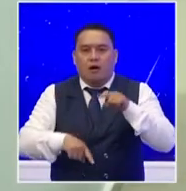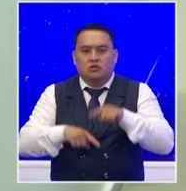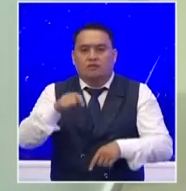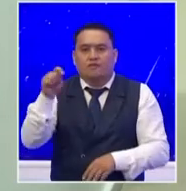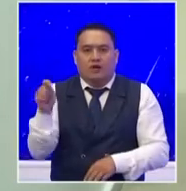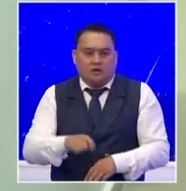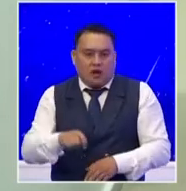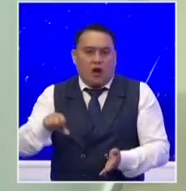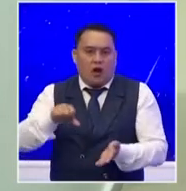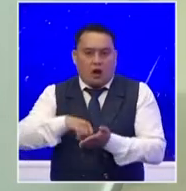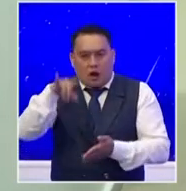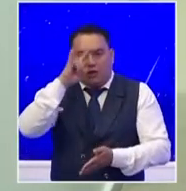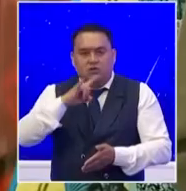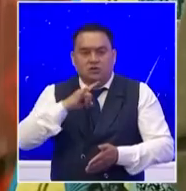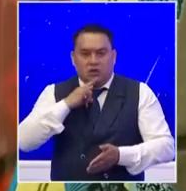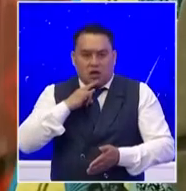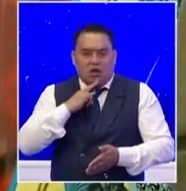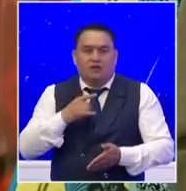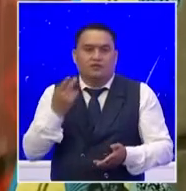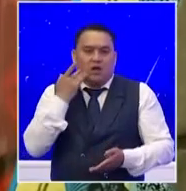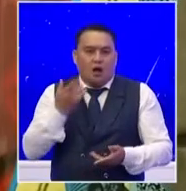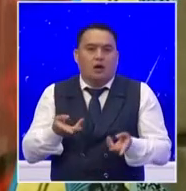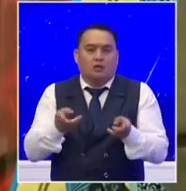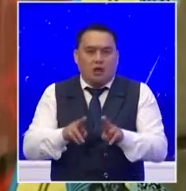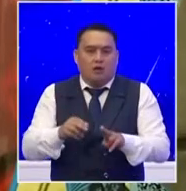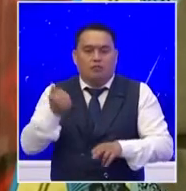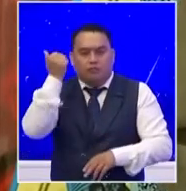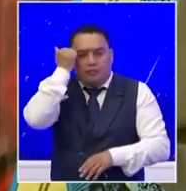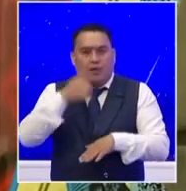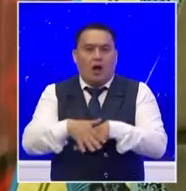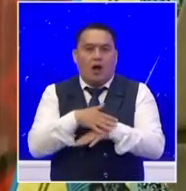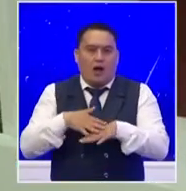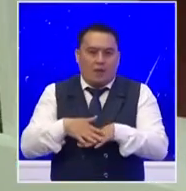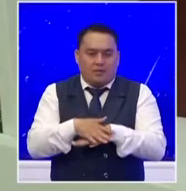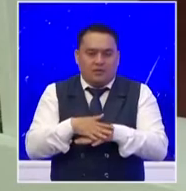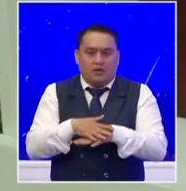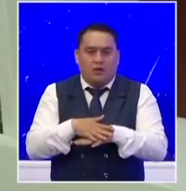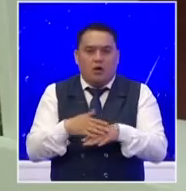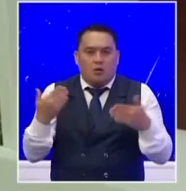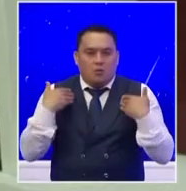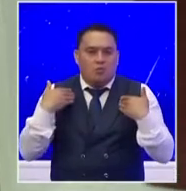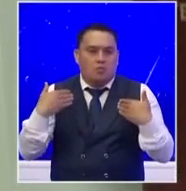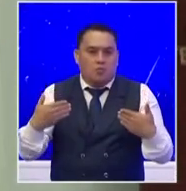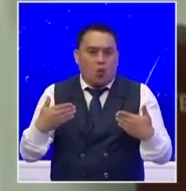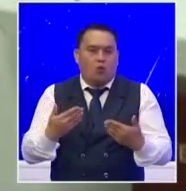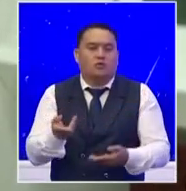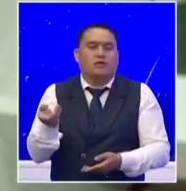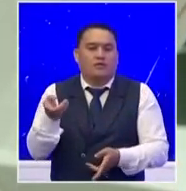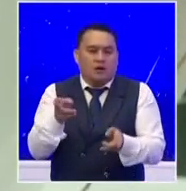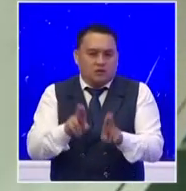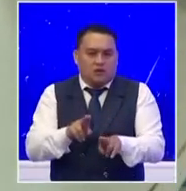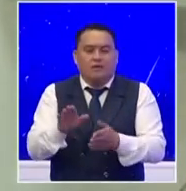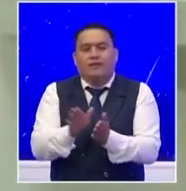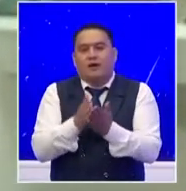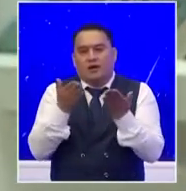войне. Героизм казахских воинов навсегда останется в памяти народа и военных летописях. Подвиг солдат запечатлен и на страницах